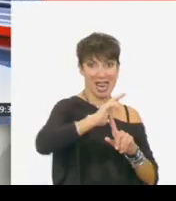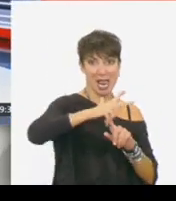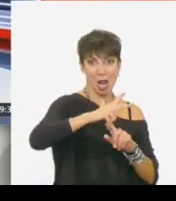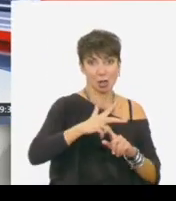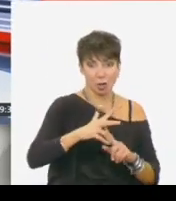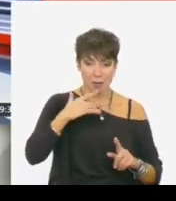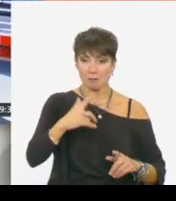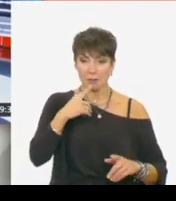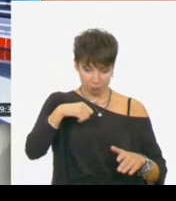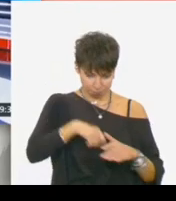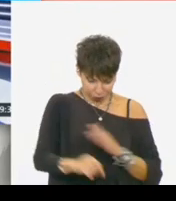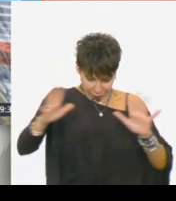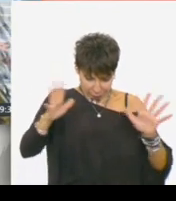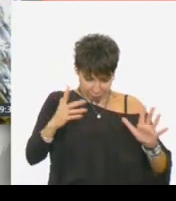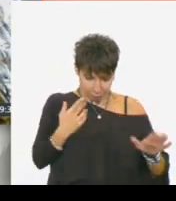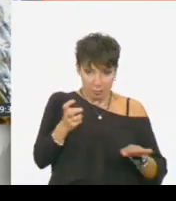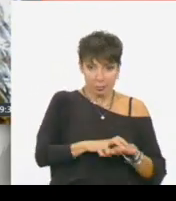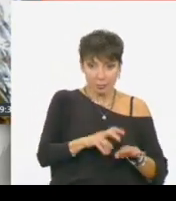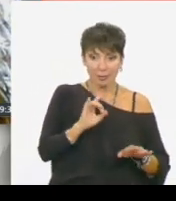μητέρα πάντως χαίρουν άκρας υγείας.